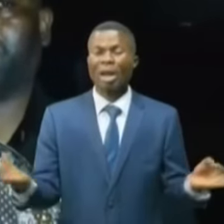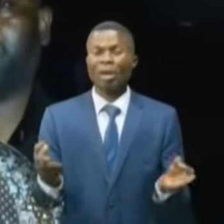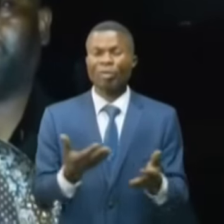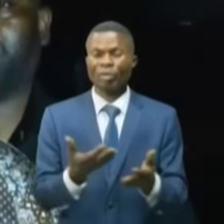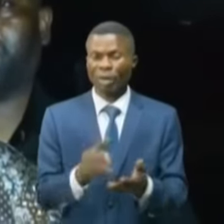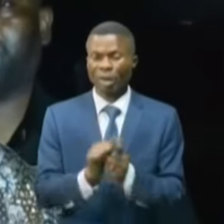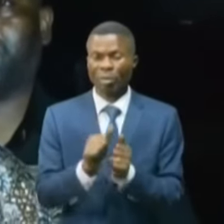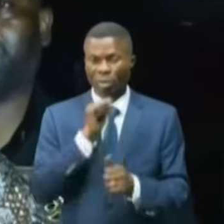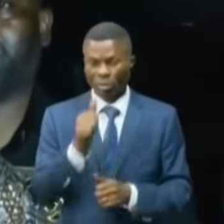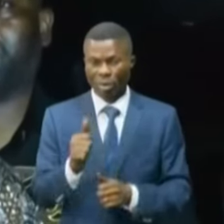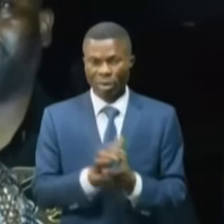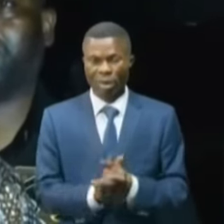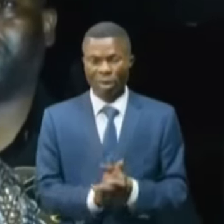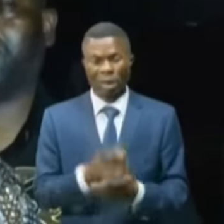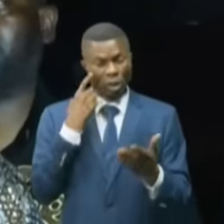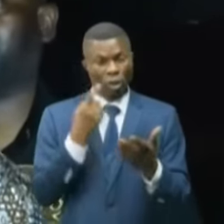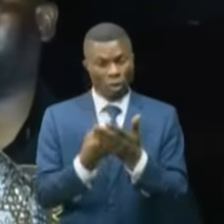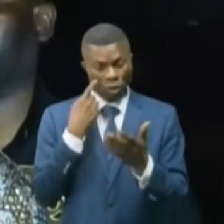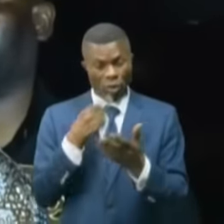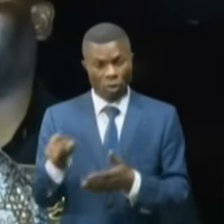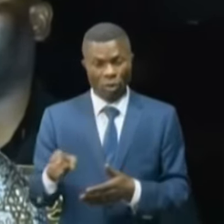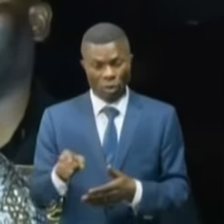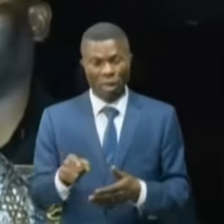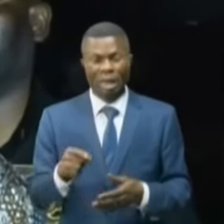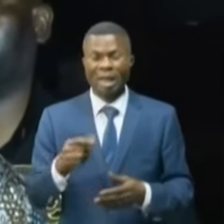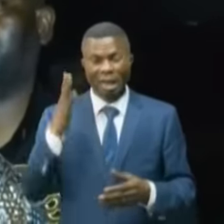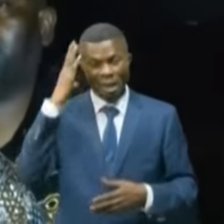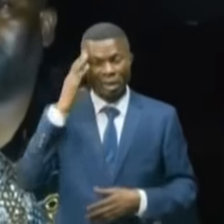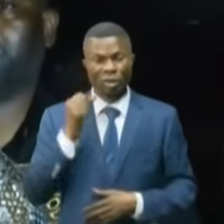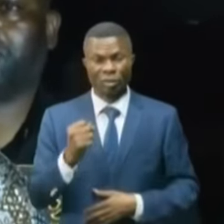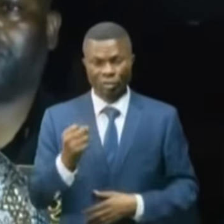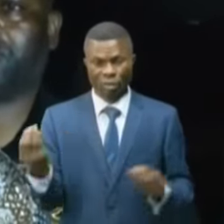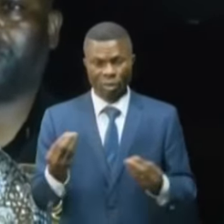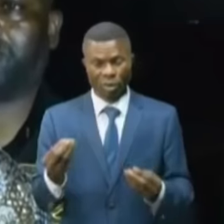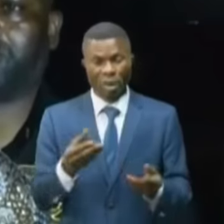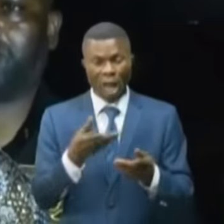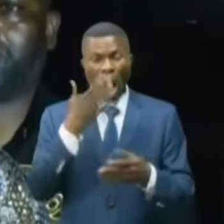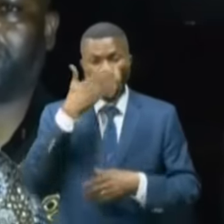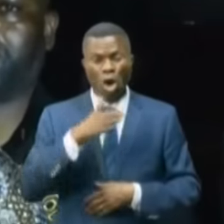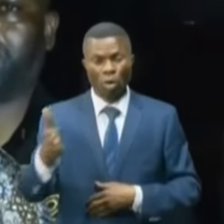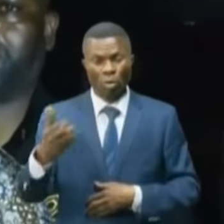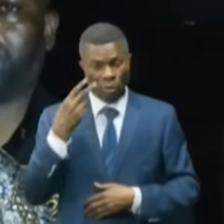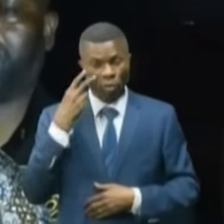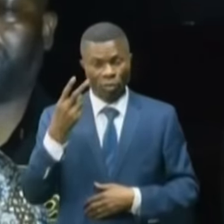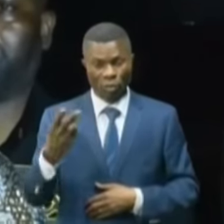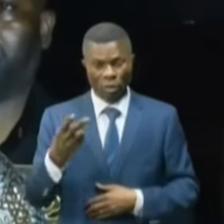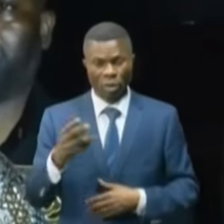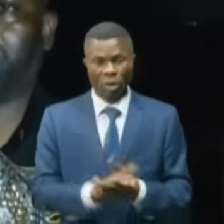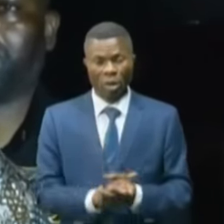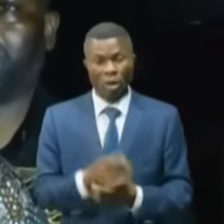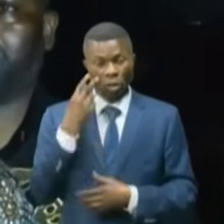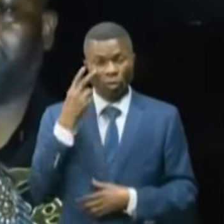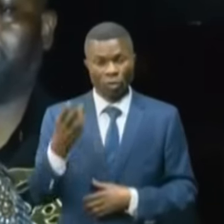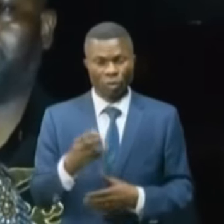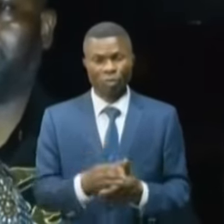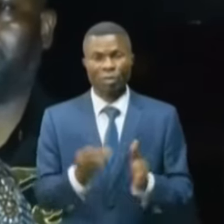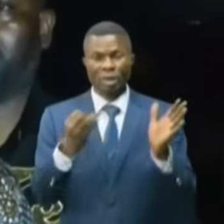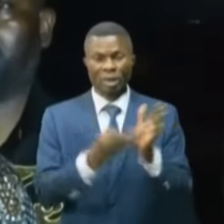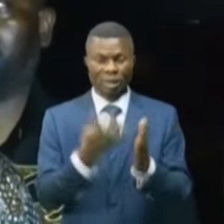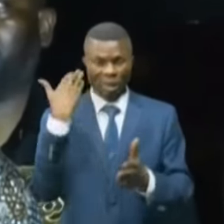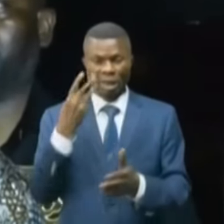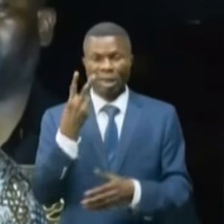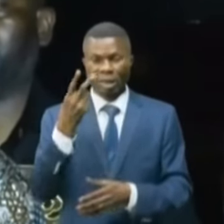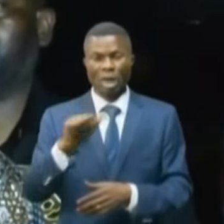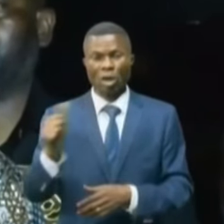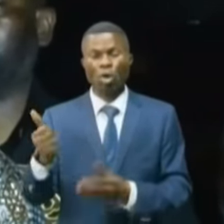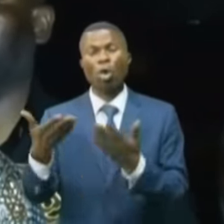le cas. Alors le constat fait ici il est assez amer parce que ici on a trouvé 7 corps, il y en a encore 2 autres